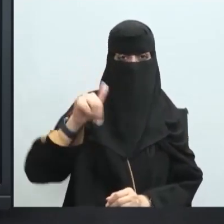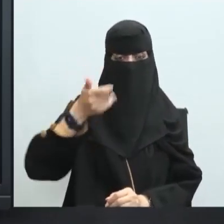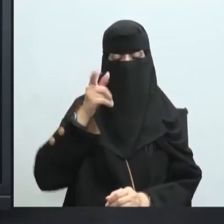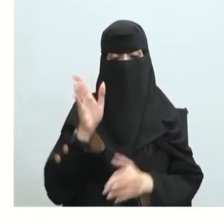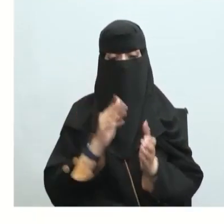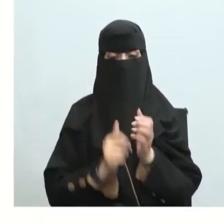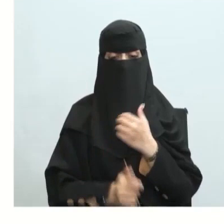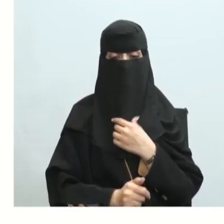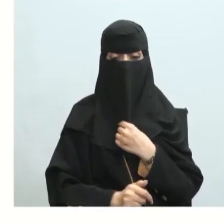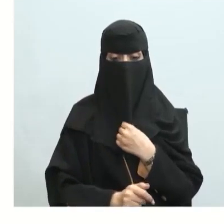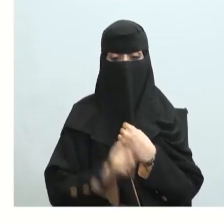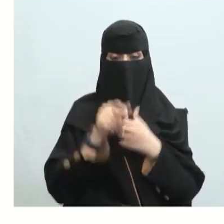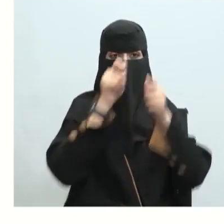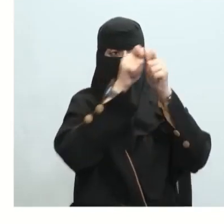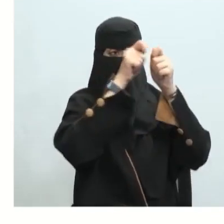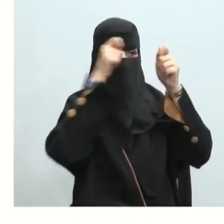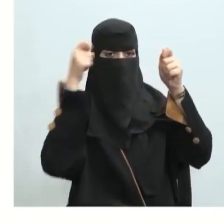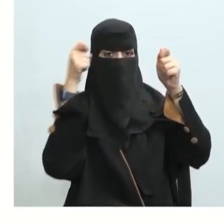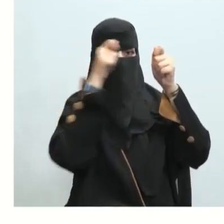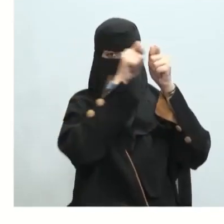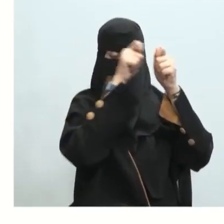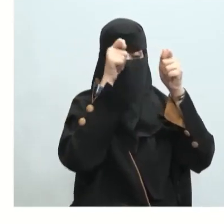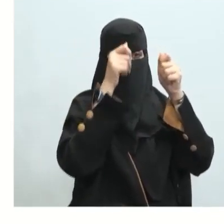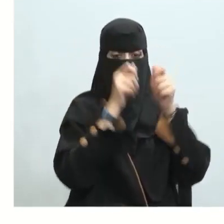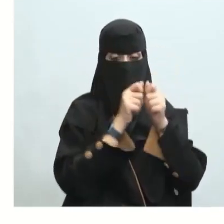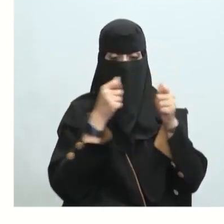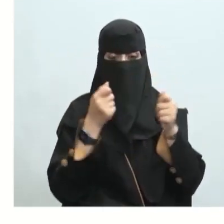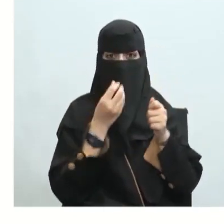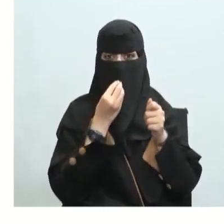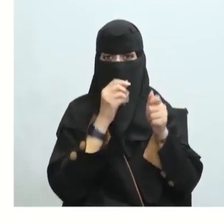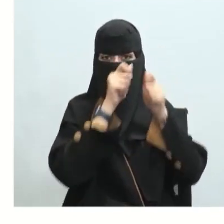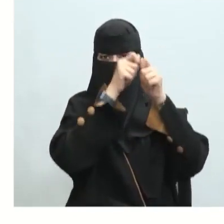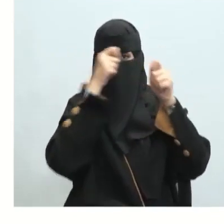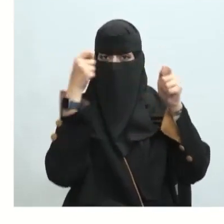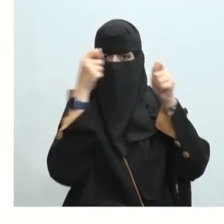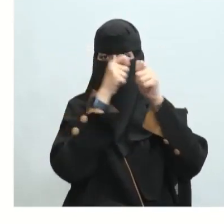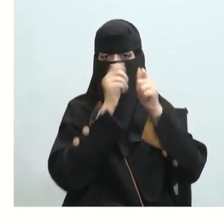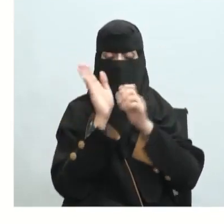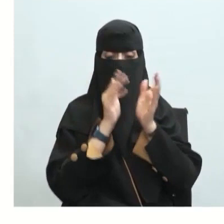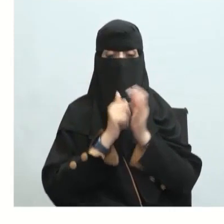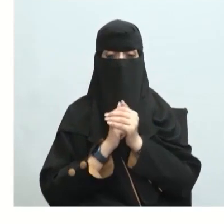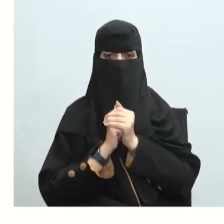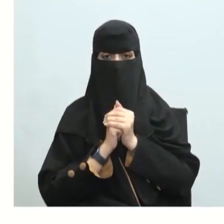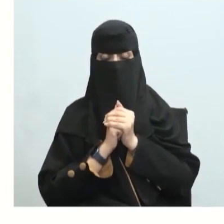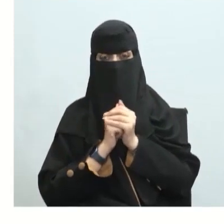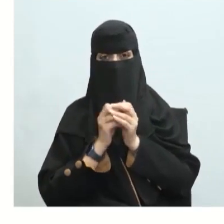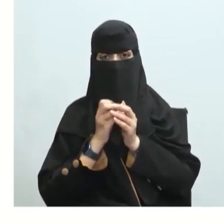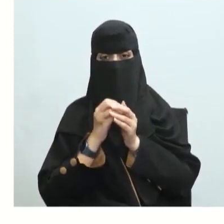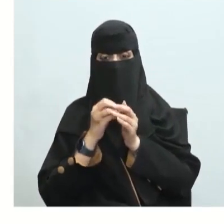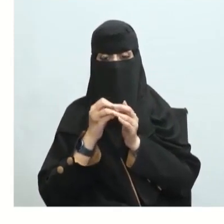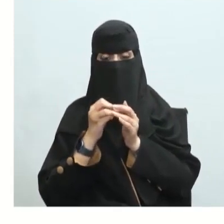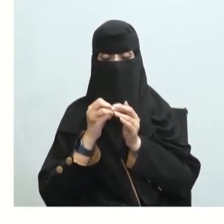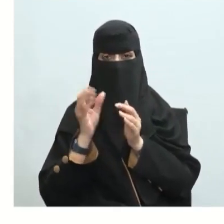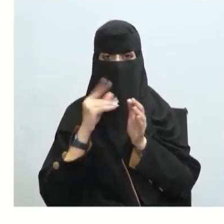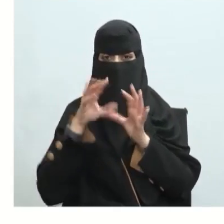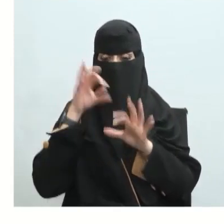75 ريالا هنا حاول ان تحاكيها لاحظ الصوره الثانيه بامكانك تحاكي تاتي بالفاظ ثم تاتي بسعر من عندك